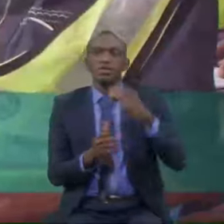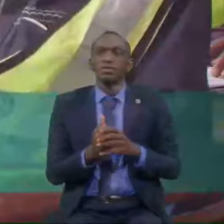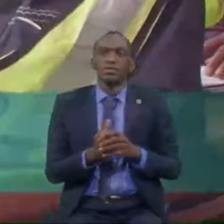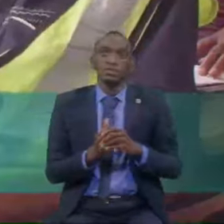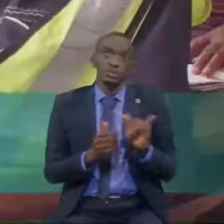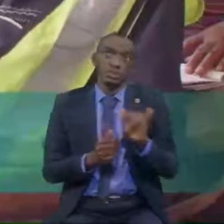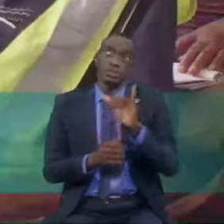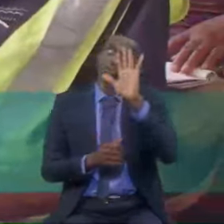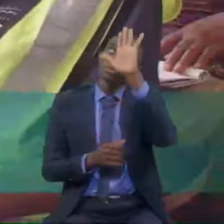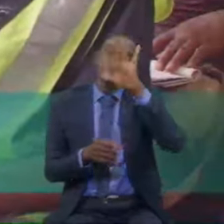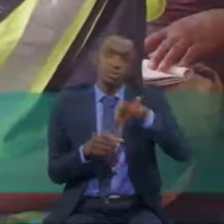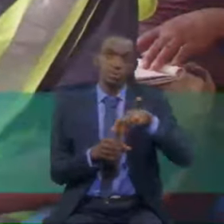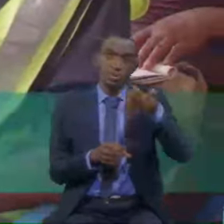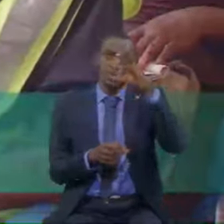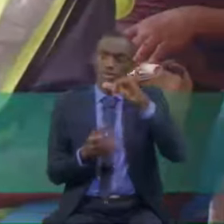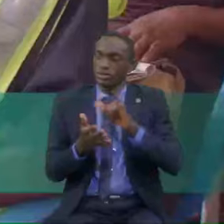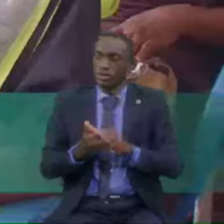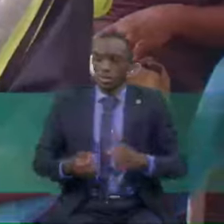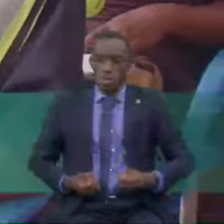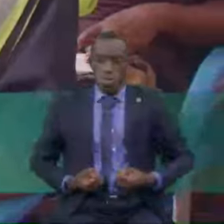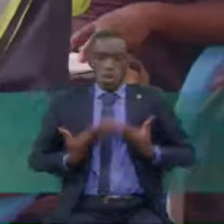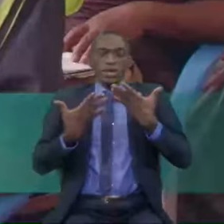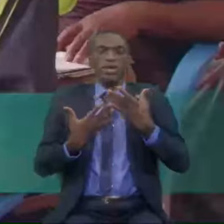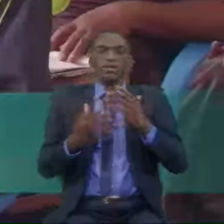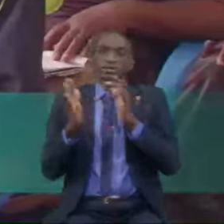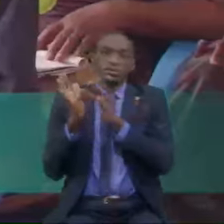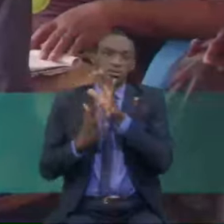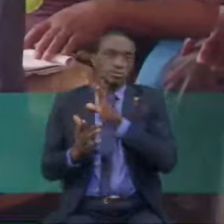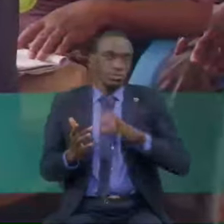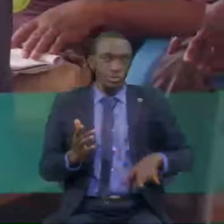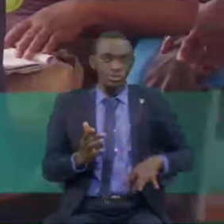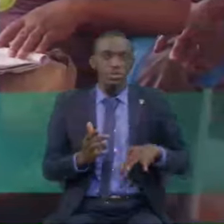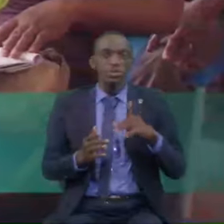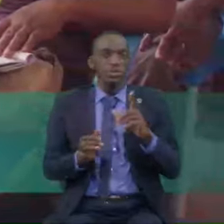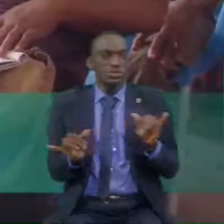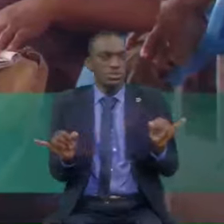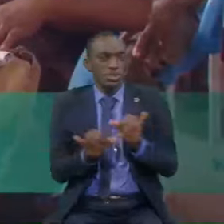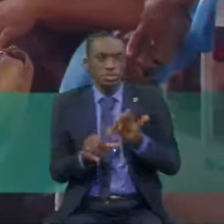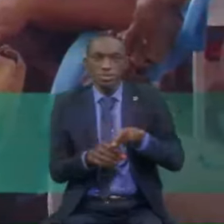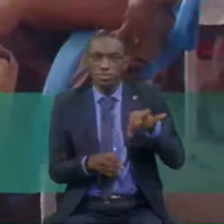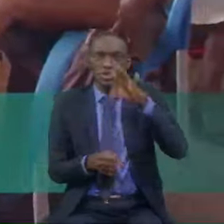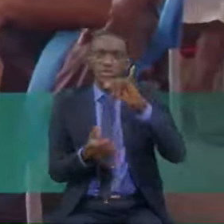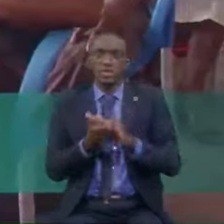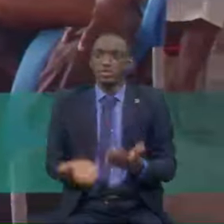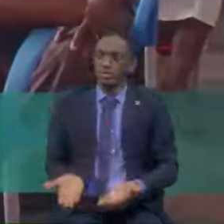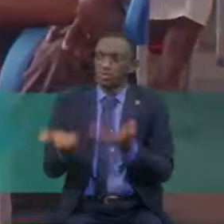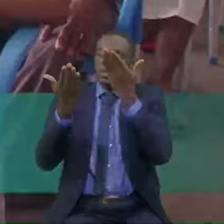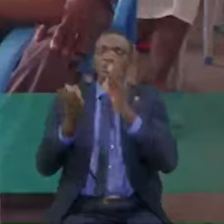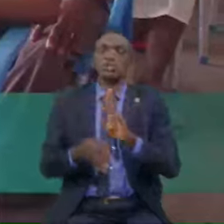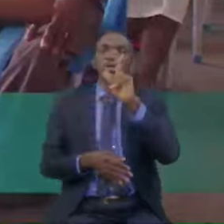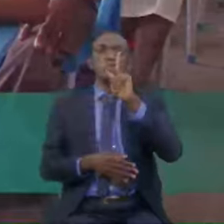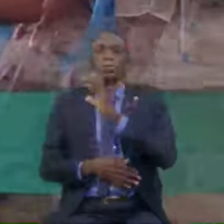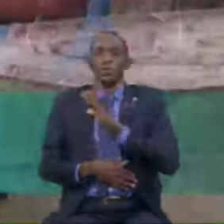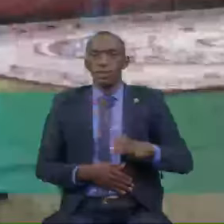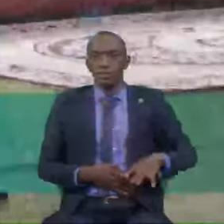Le même Esprit qui a vivifié Christ, le même Esprit qui a relevé Christ, le